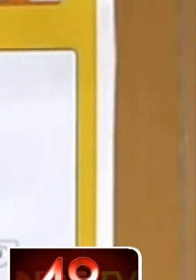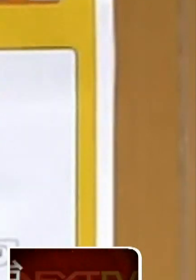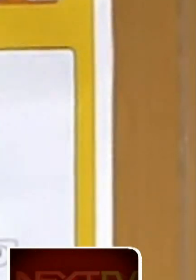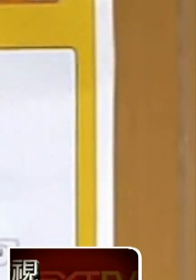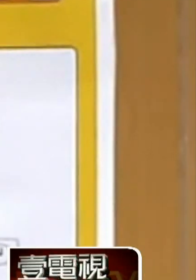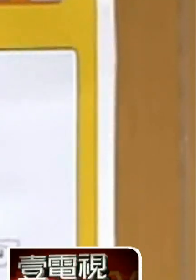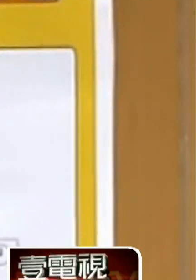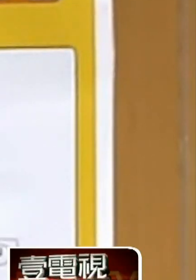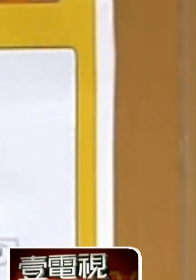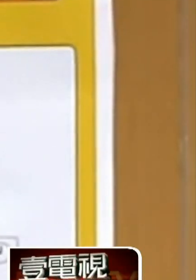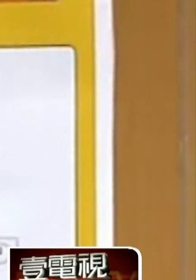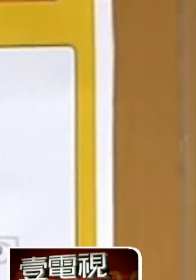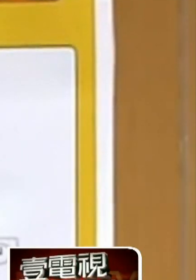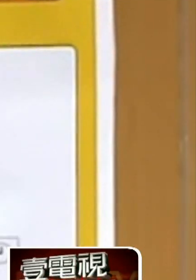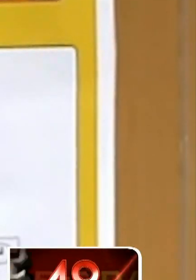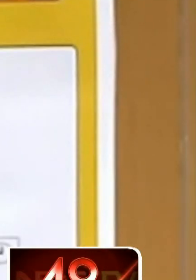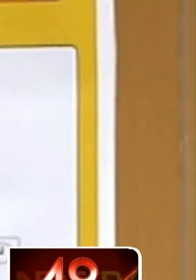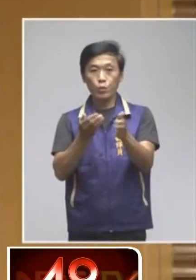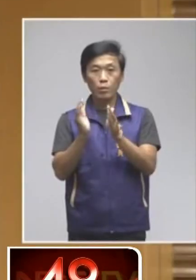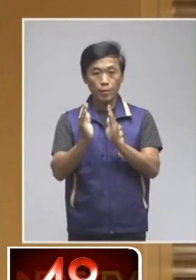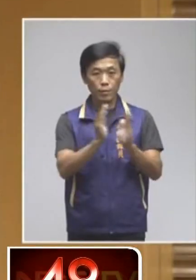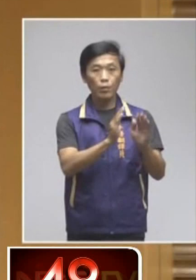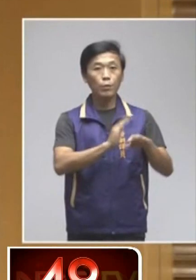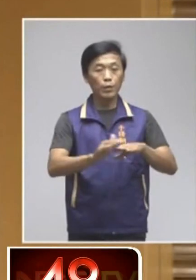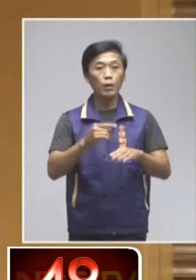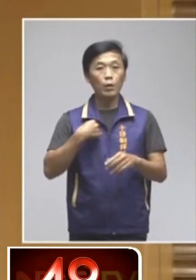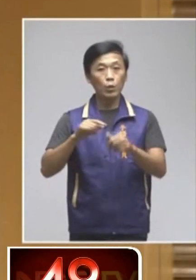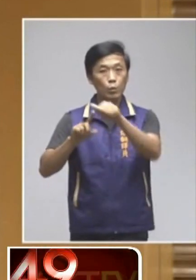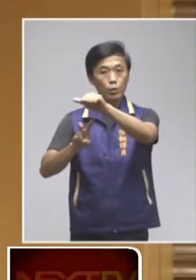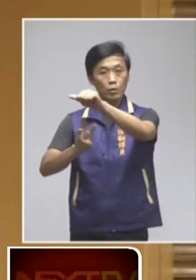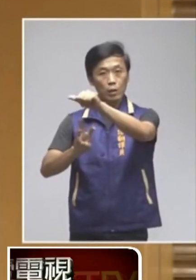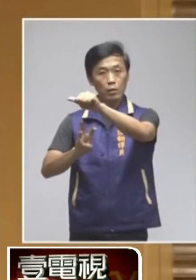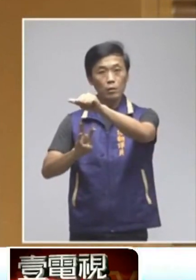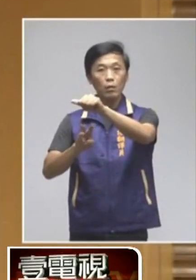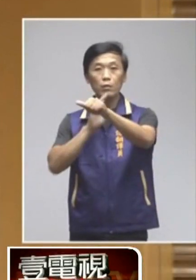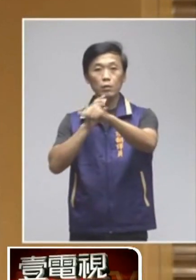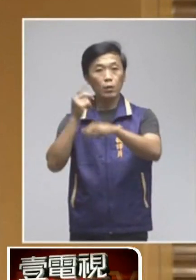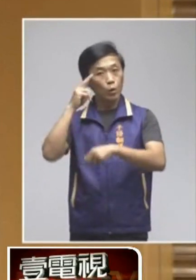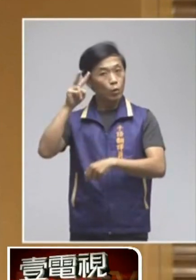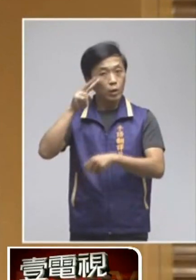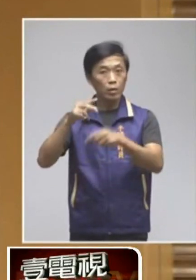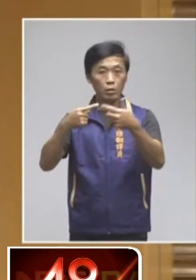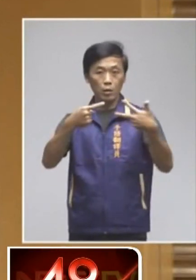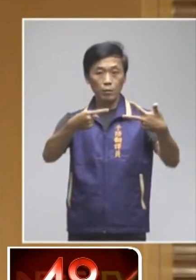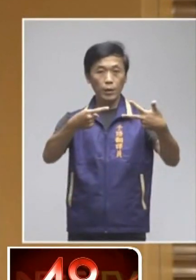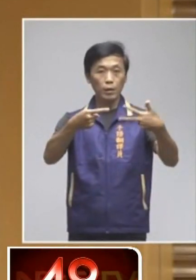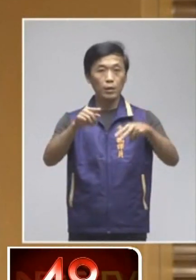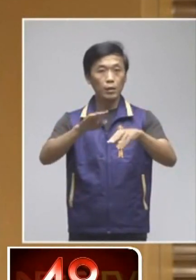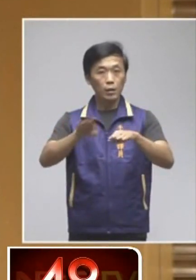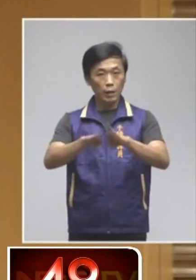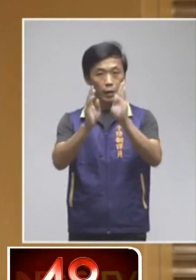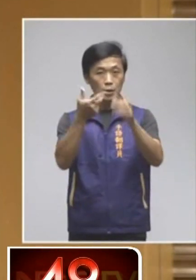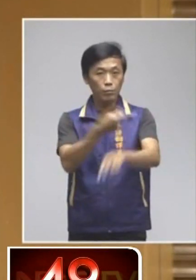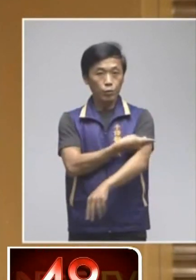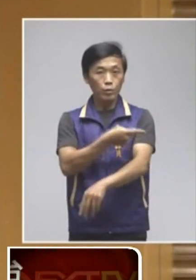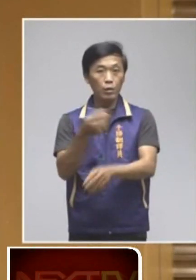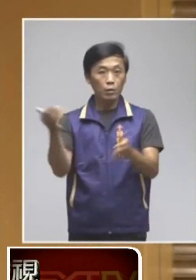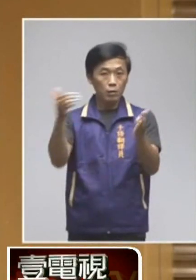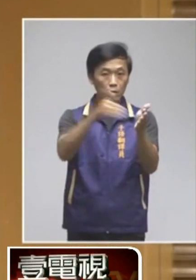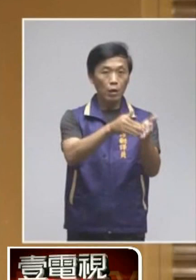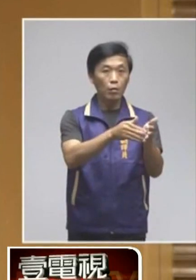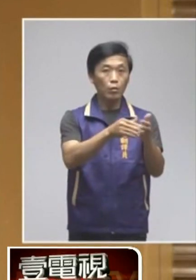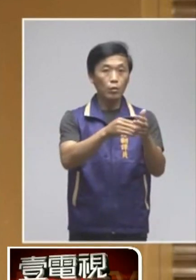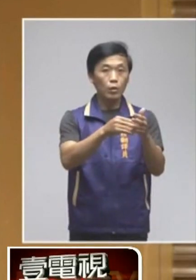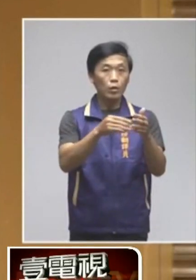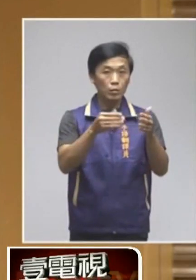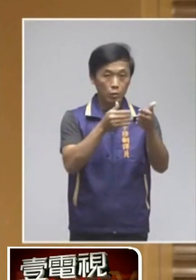5月30号开始也能到校园接种疫苗。 5月30号，也就是后天礼拜一开始就开始施打啊，到安排到校